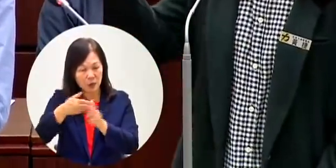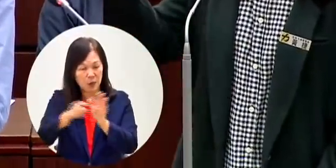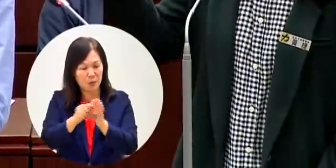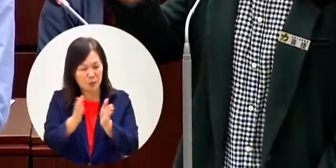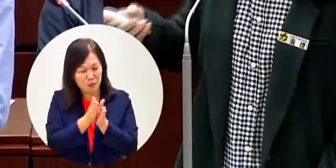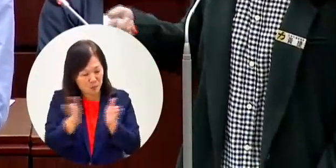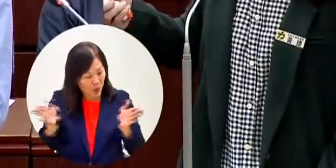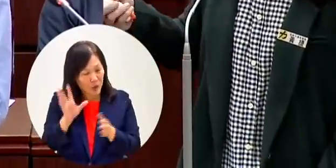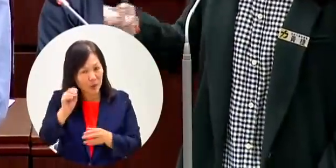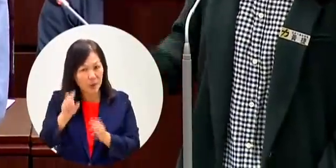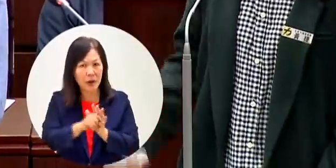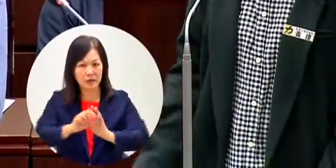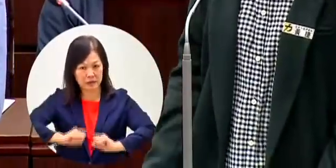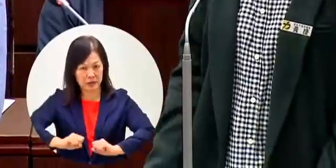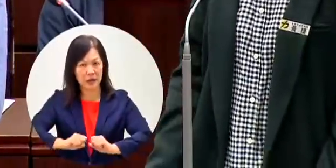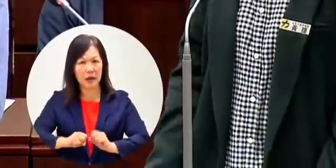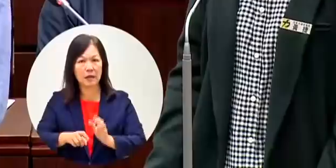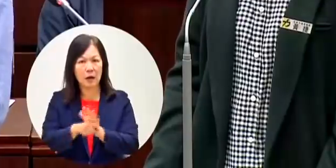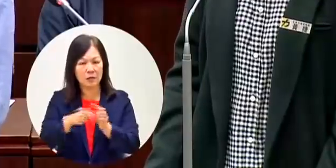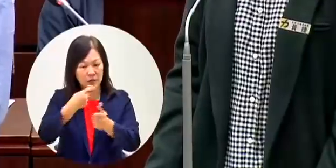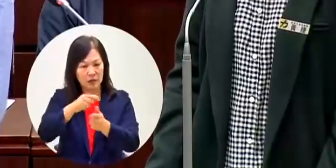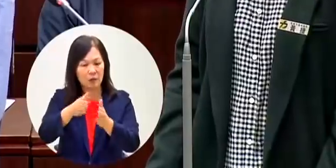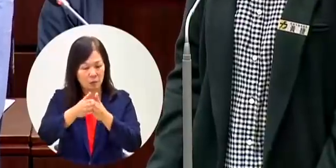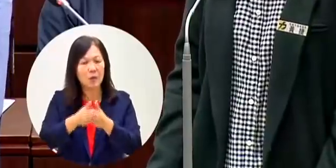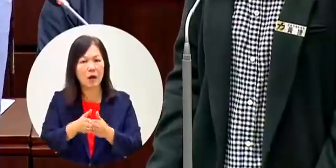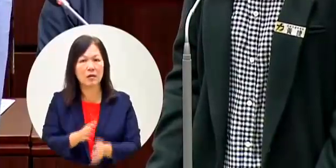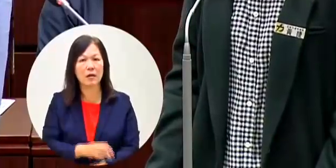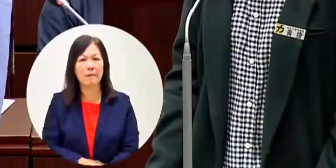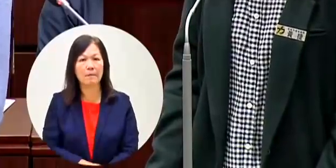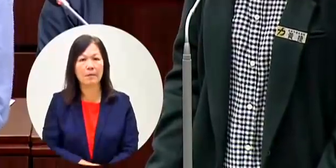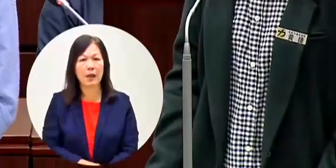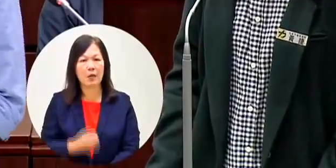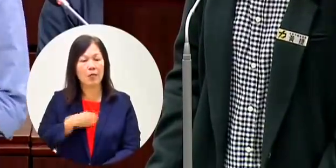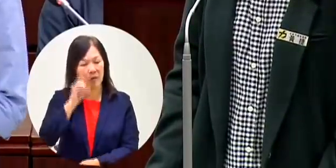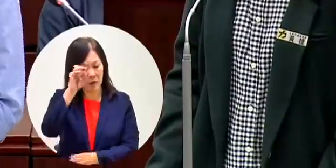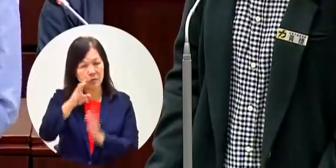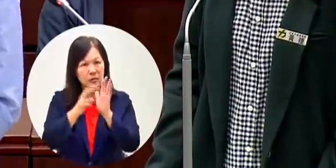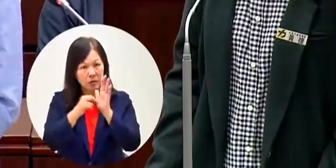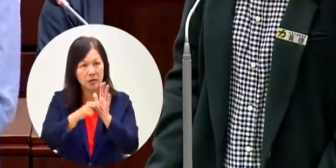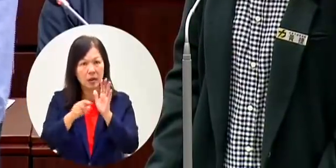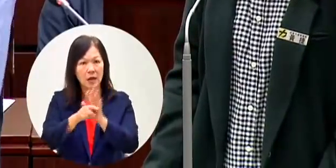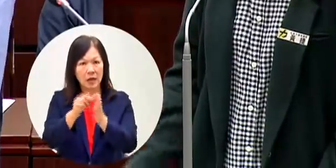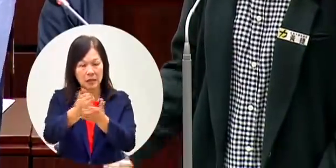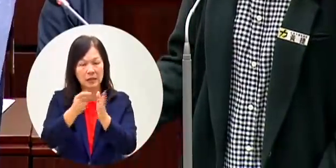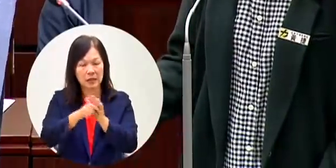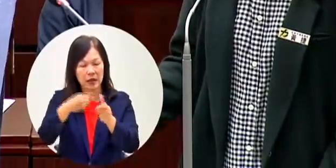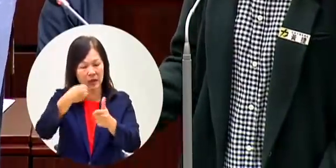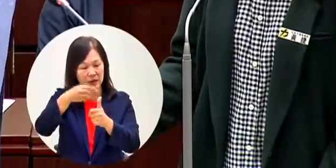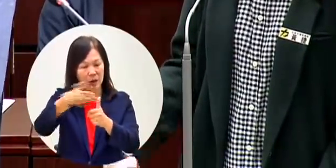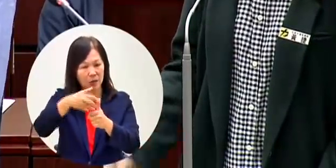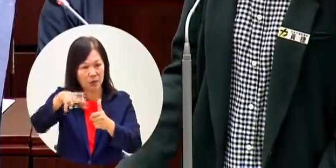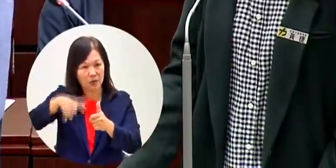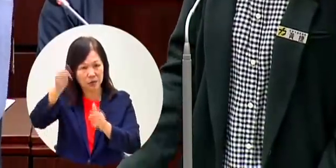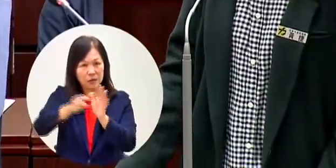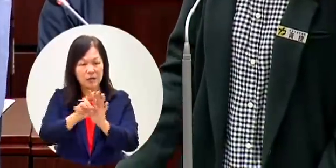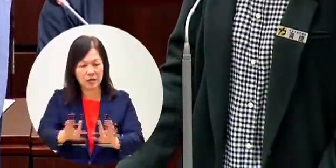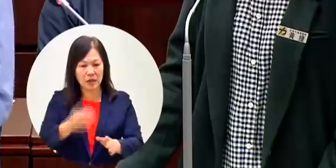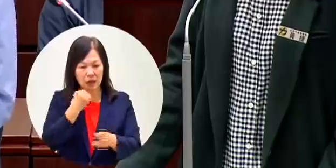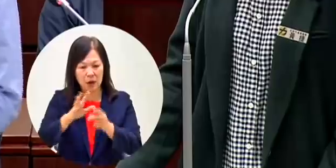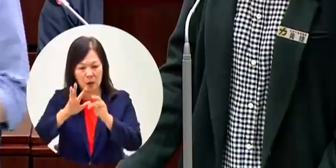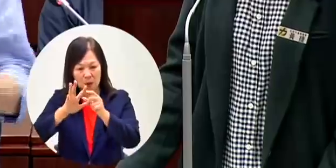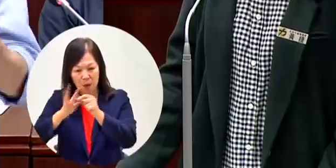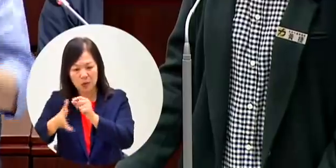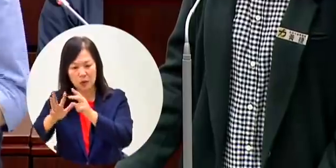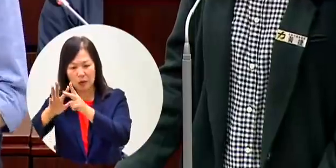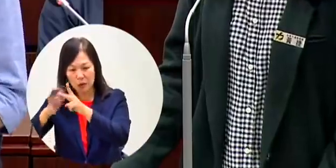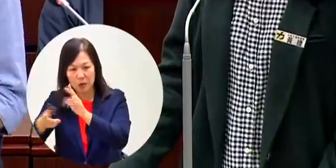教导的东西。 我会给黄议员一个报告，现在请教育局帮我准备一下，现在所有国中小的关于性教育篇送到我们市长室来，